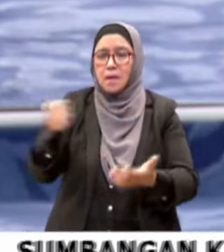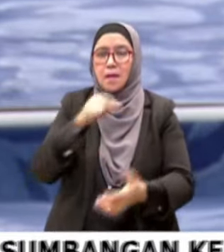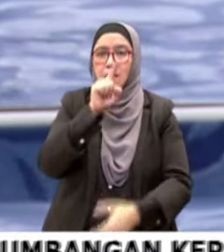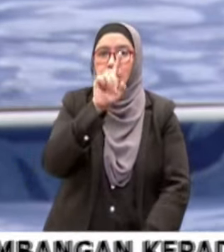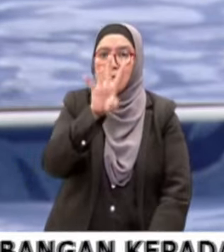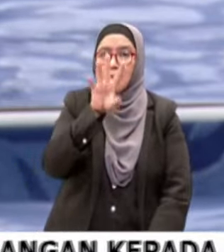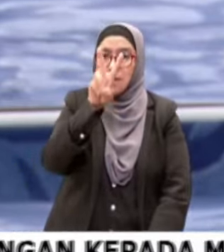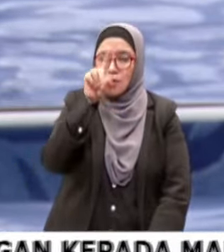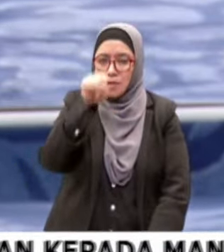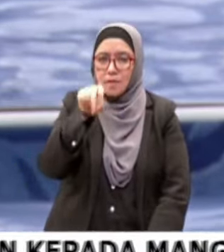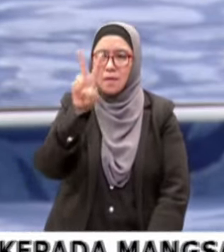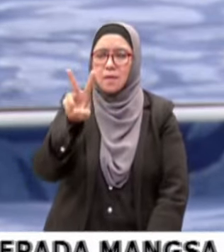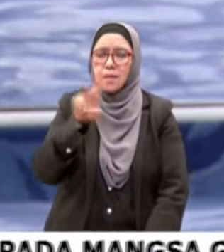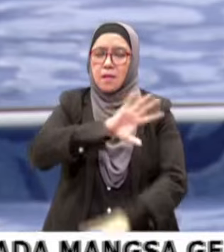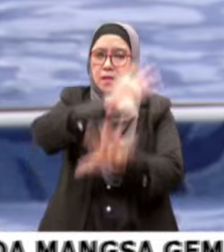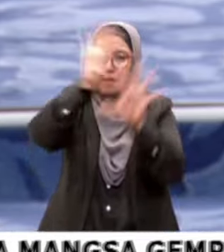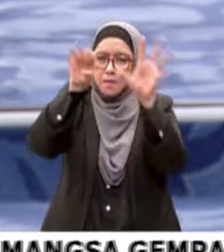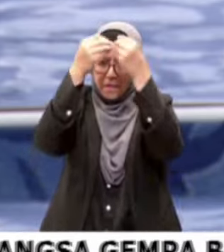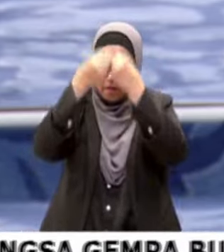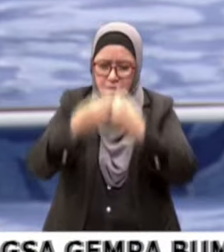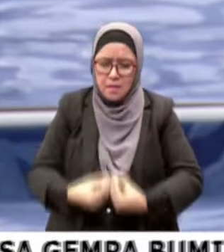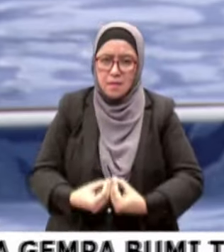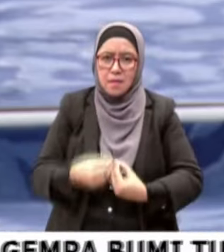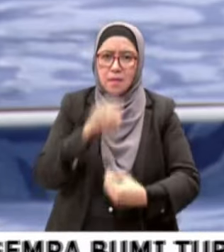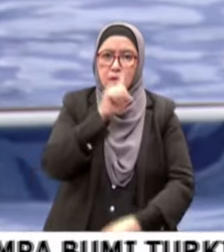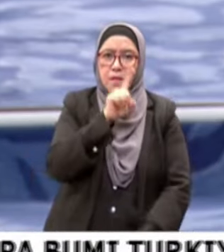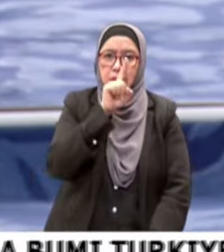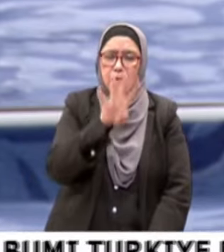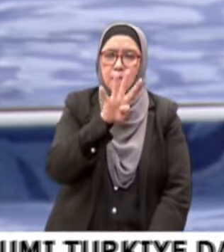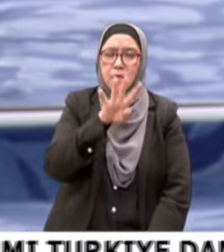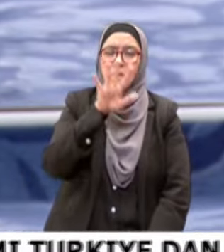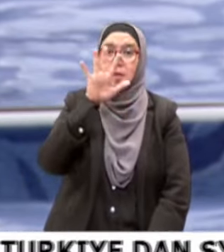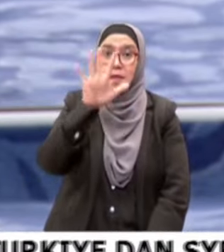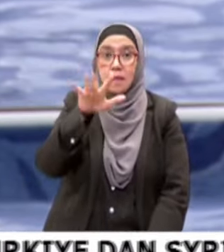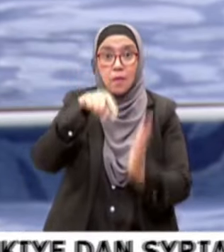satu empat empat lima kepulauan 9